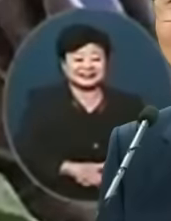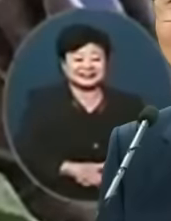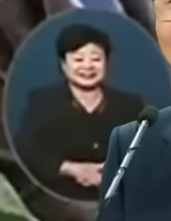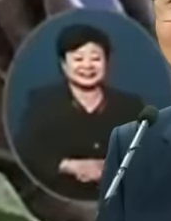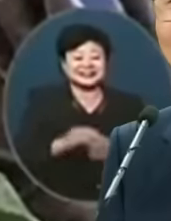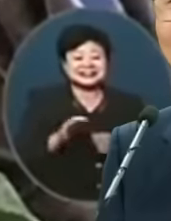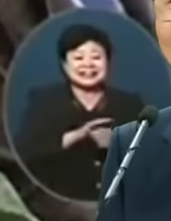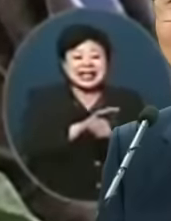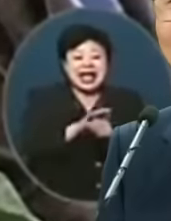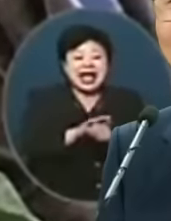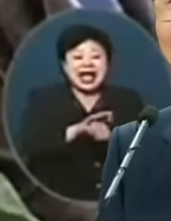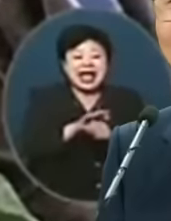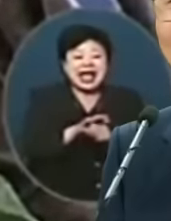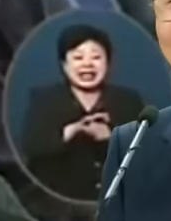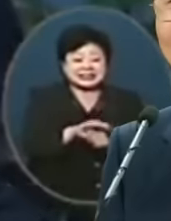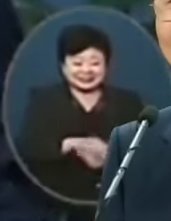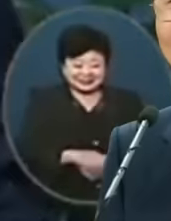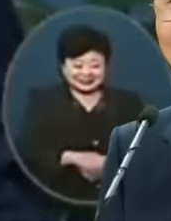사랑은